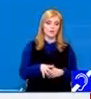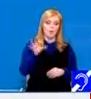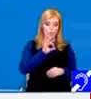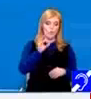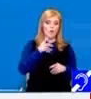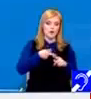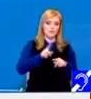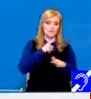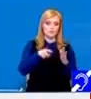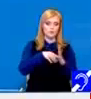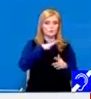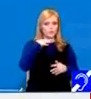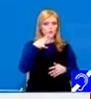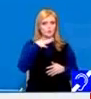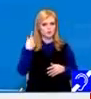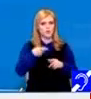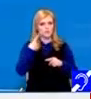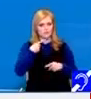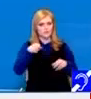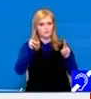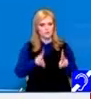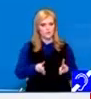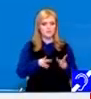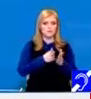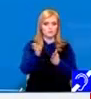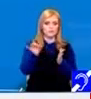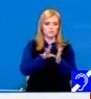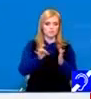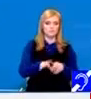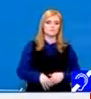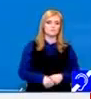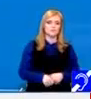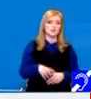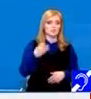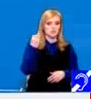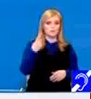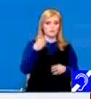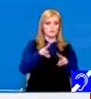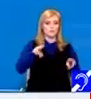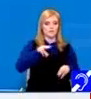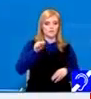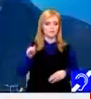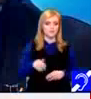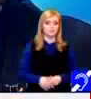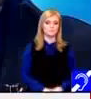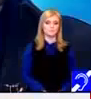asta au vorbit foarte mult experții în energetică, dar și premierul Pavel Filip. Așadar, rămâneți